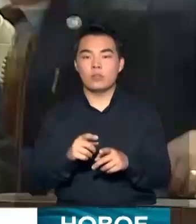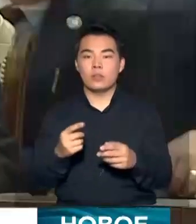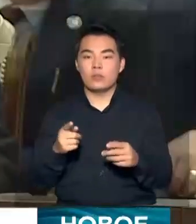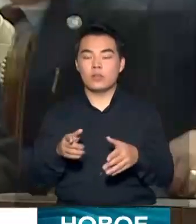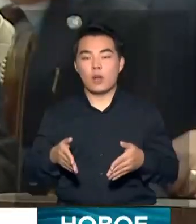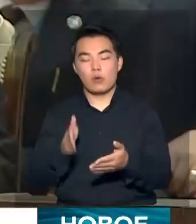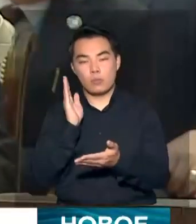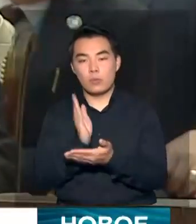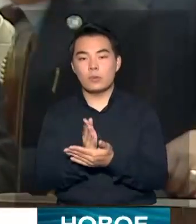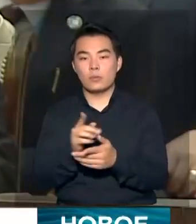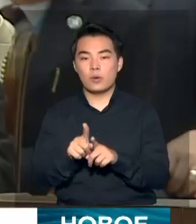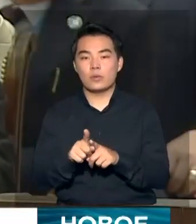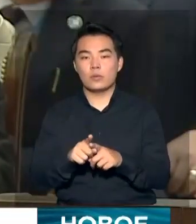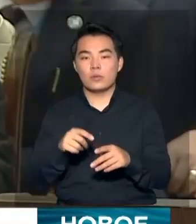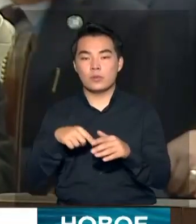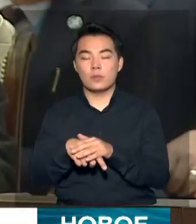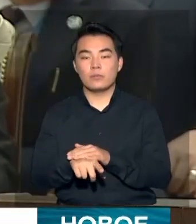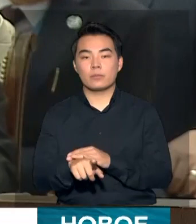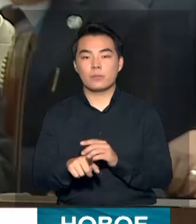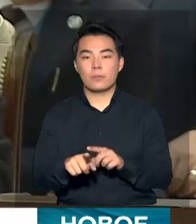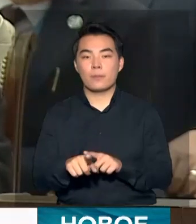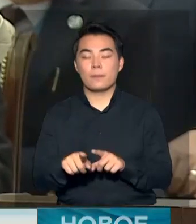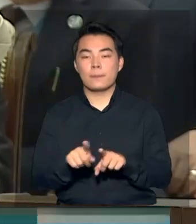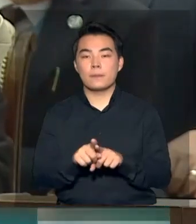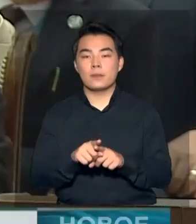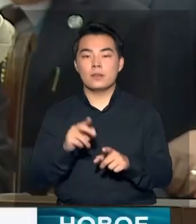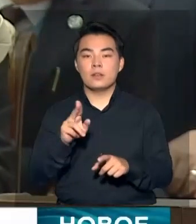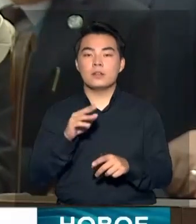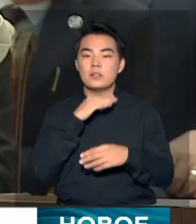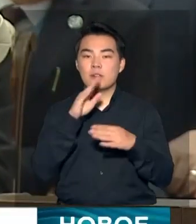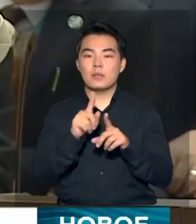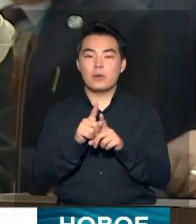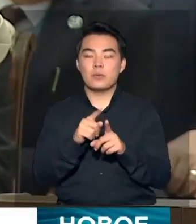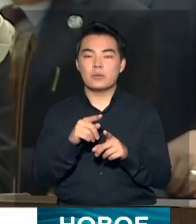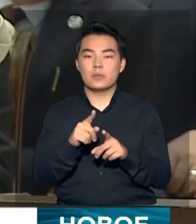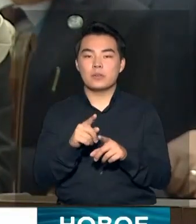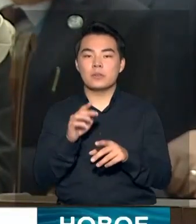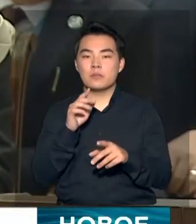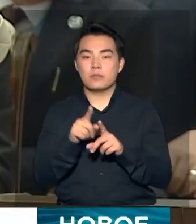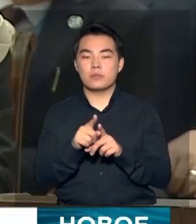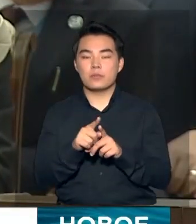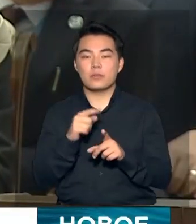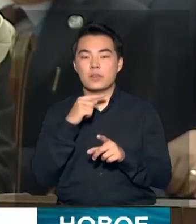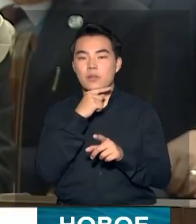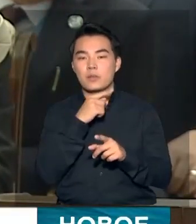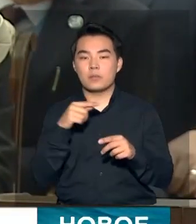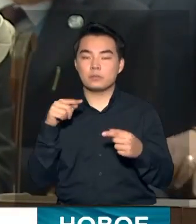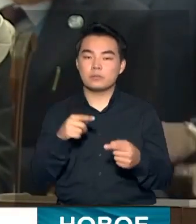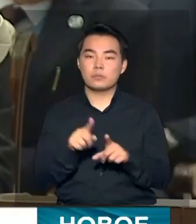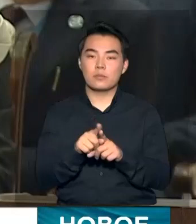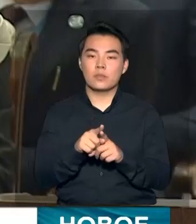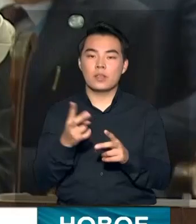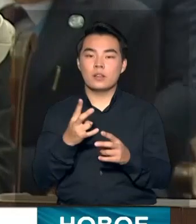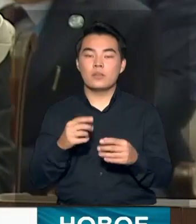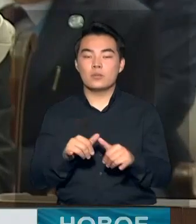ашылады. В условиях нынешнего кризиса нашим странам необходимо еще более тесно сотрудничать для расширения торговых